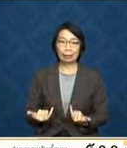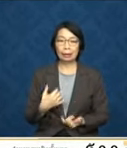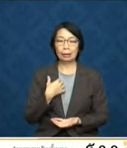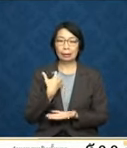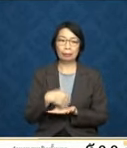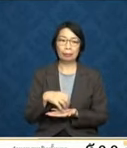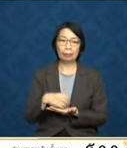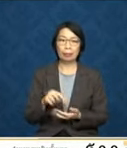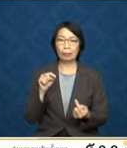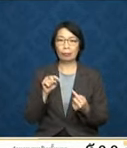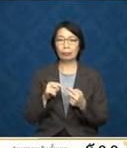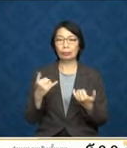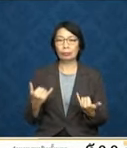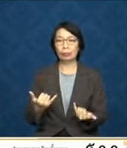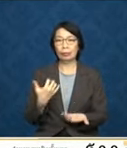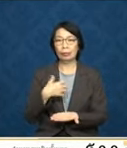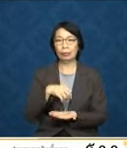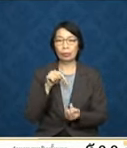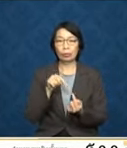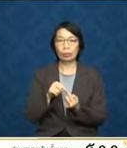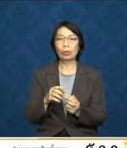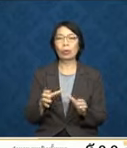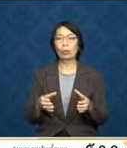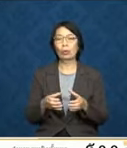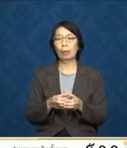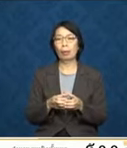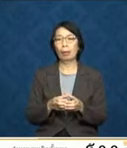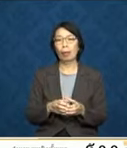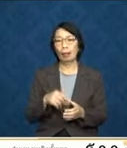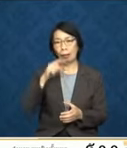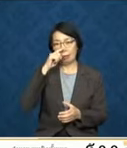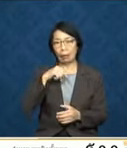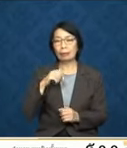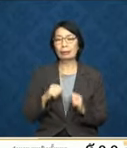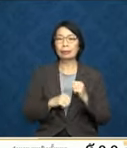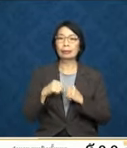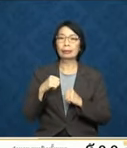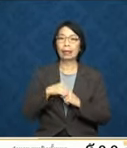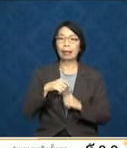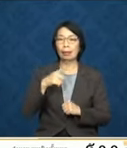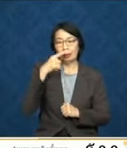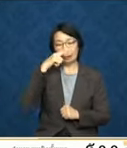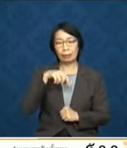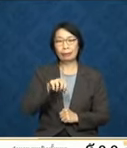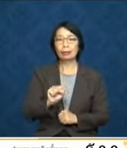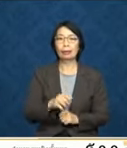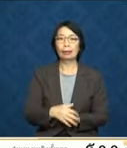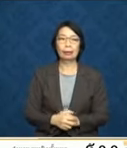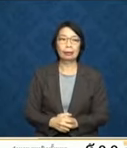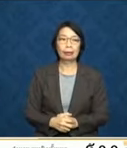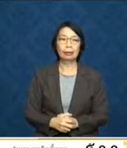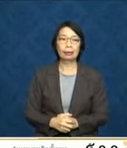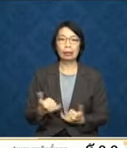ภอสิรินธรตำบลนนก่อภาคไทยสร้างไทยดิฉันมีเรื่องหารือท่านประธานก่อนอื่นดิฉันขอขอบคุณผอ.แขวงการทางหลวงชนบ